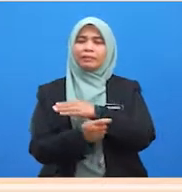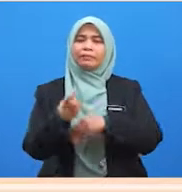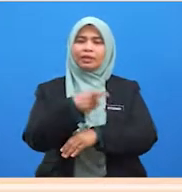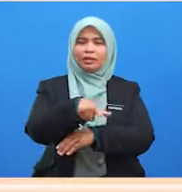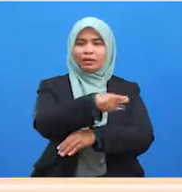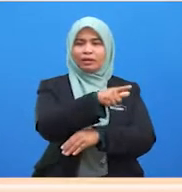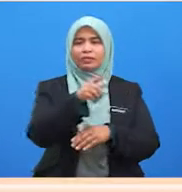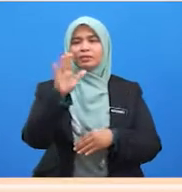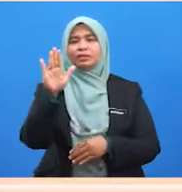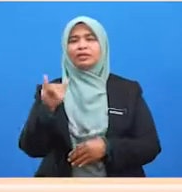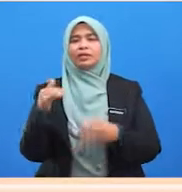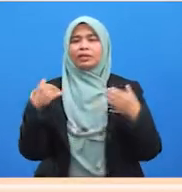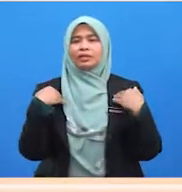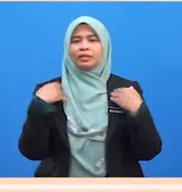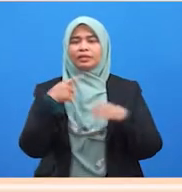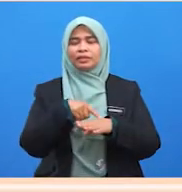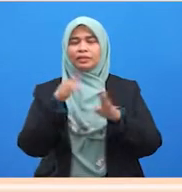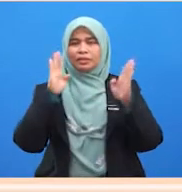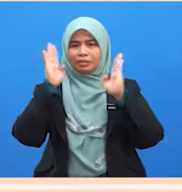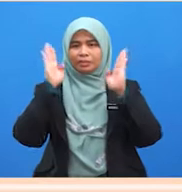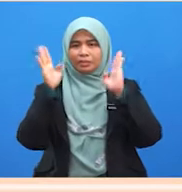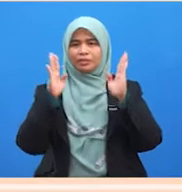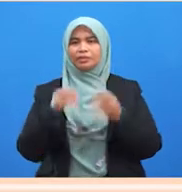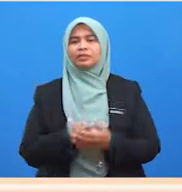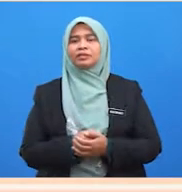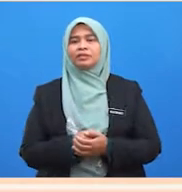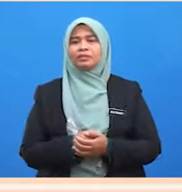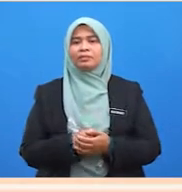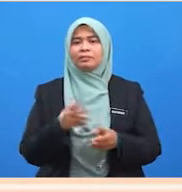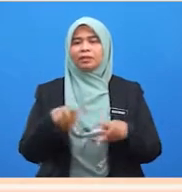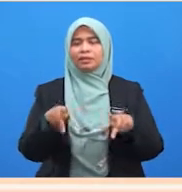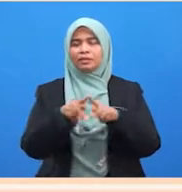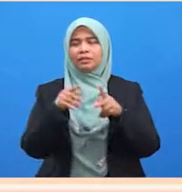Malaysia dapat mempengaruhi jenis kegiatan ekonomi yang